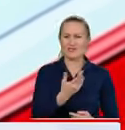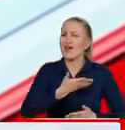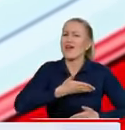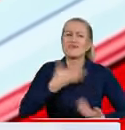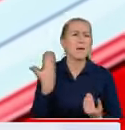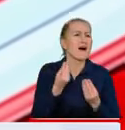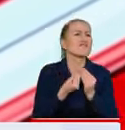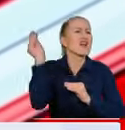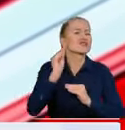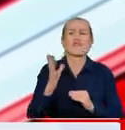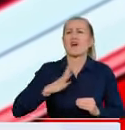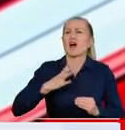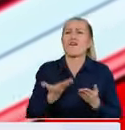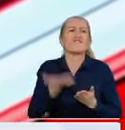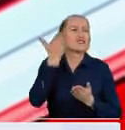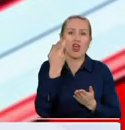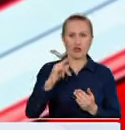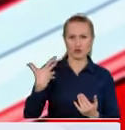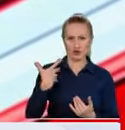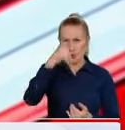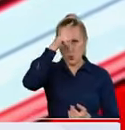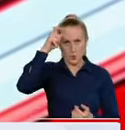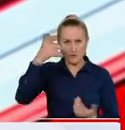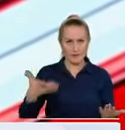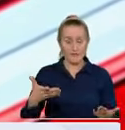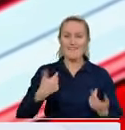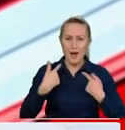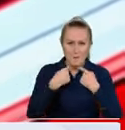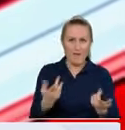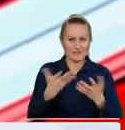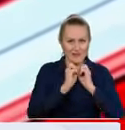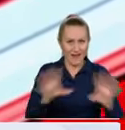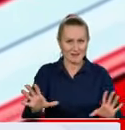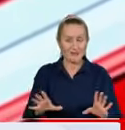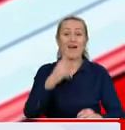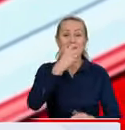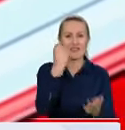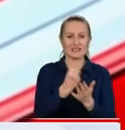życie ludzkie. I chciałem jasno i wyraźnie to powiedzieć, że w jednej kwestii jestem betonem.